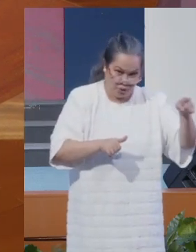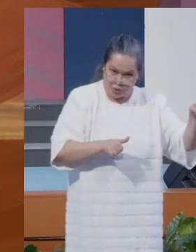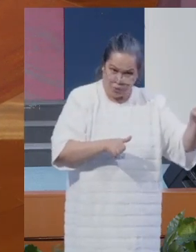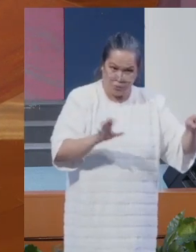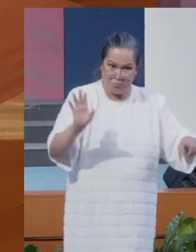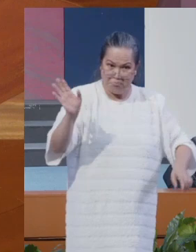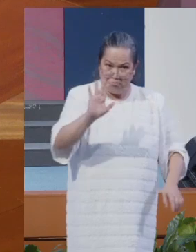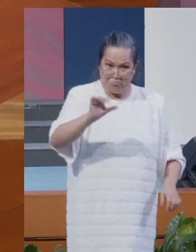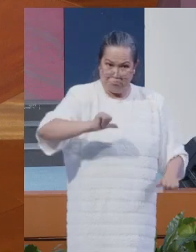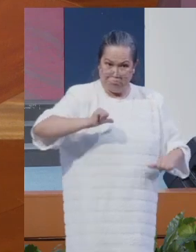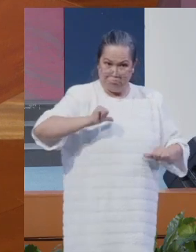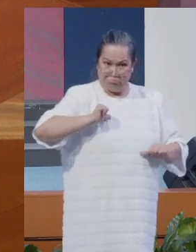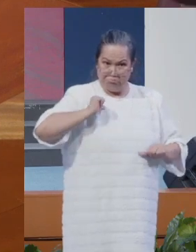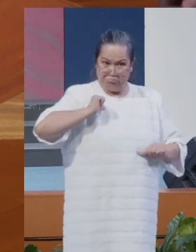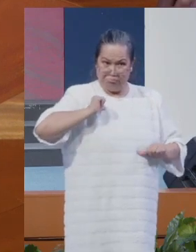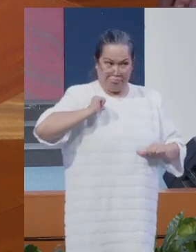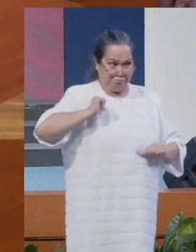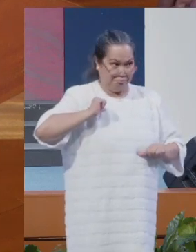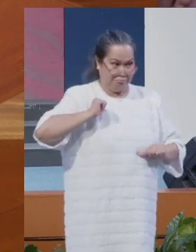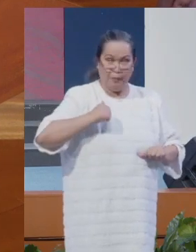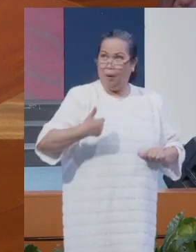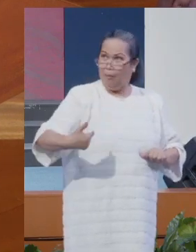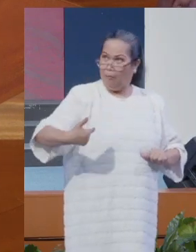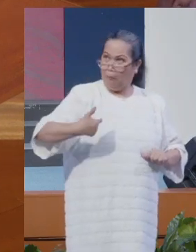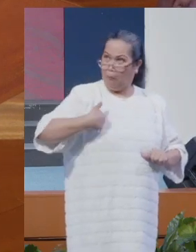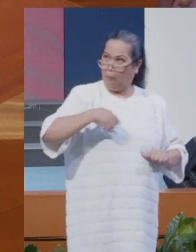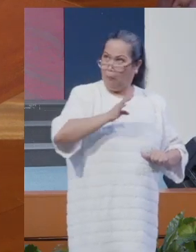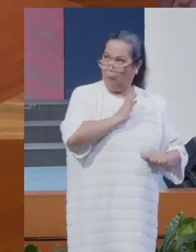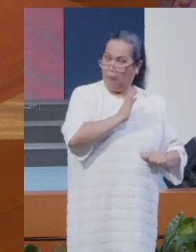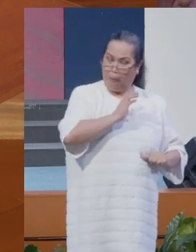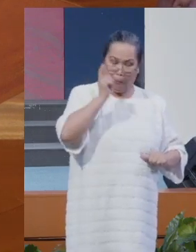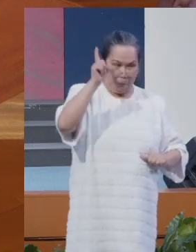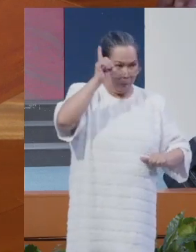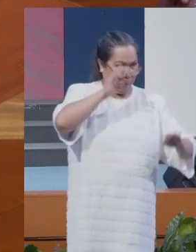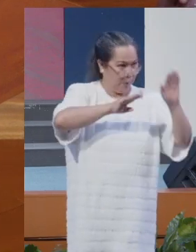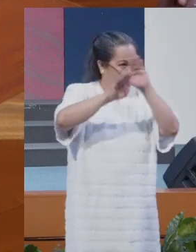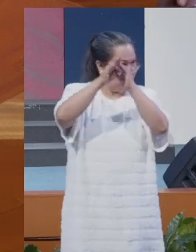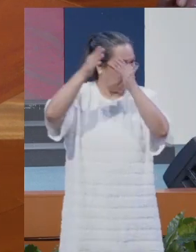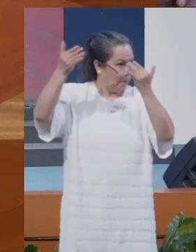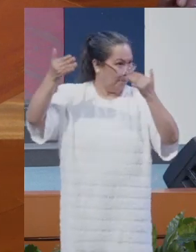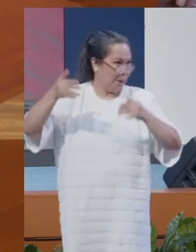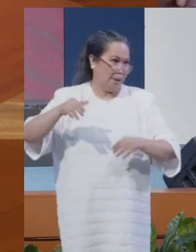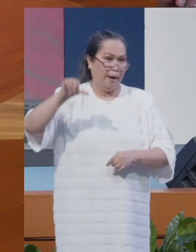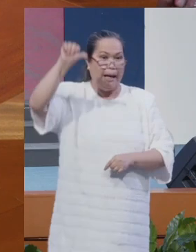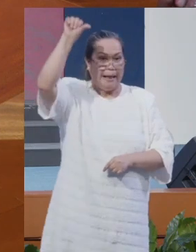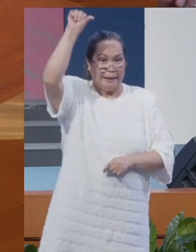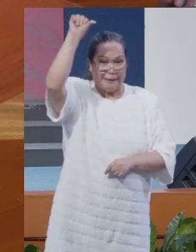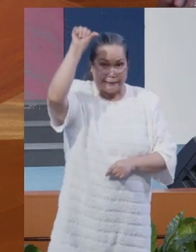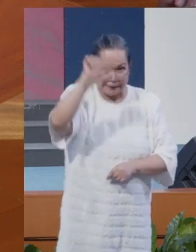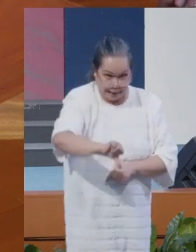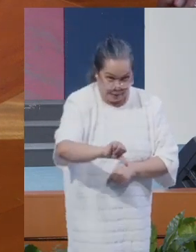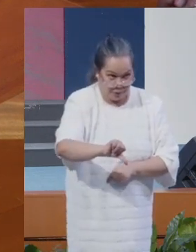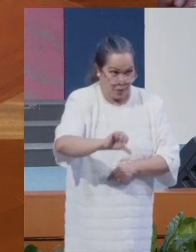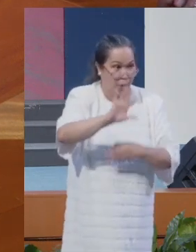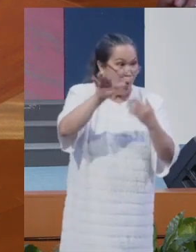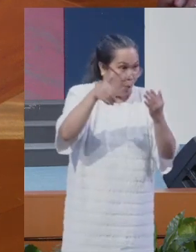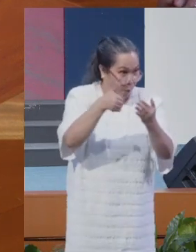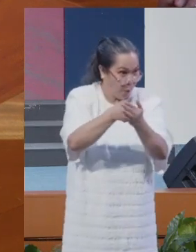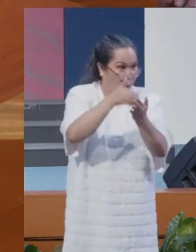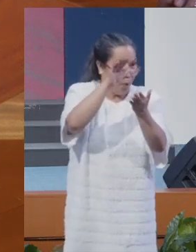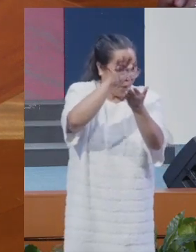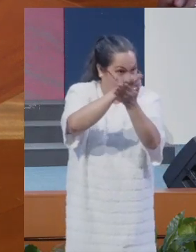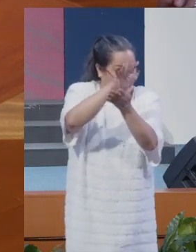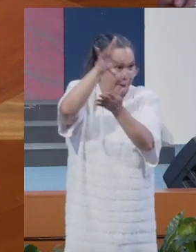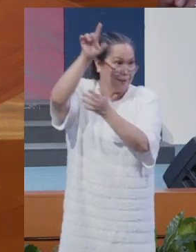human being might boast in the presence of God. Ang lahat ng kalwalatian sa Kanya, hindi